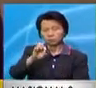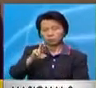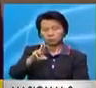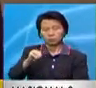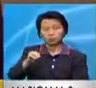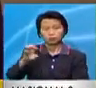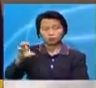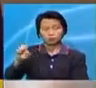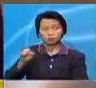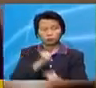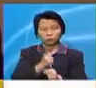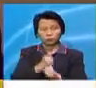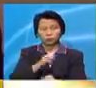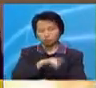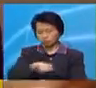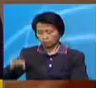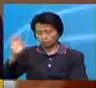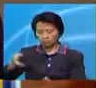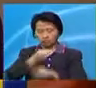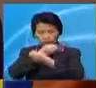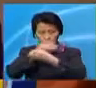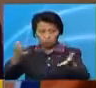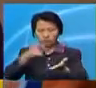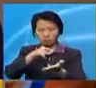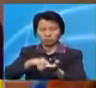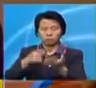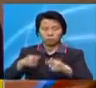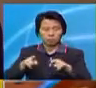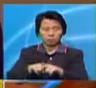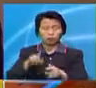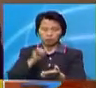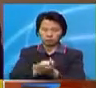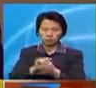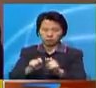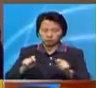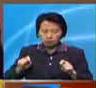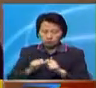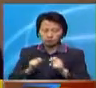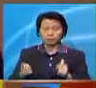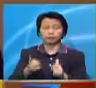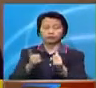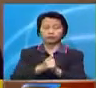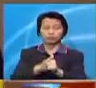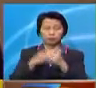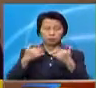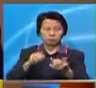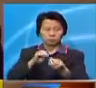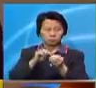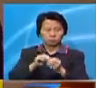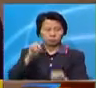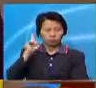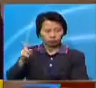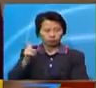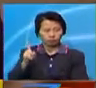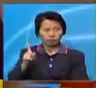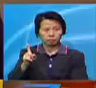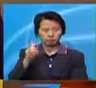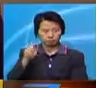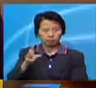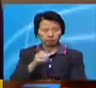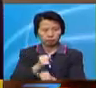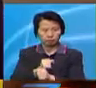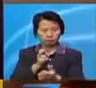allow this to happen. And that is a very important. That is the number one. And I mentioned this is the number one thing that we have to get